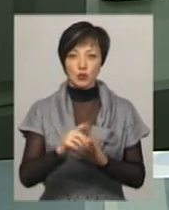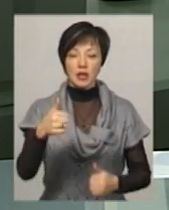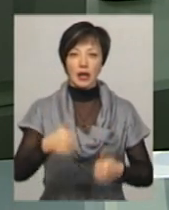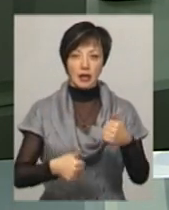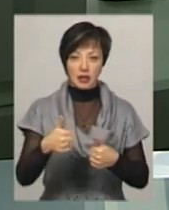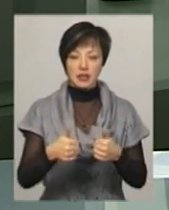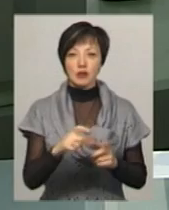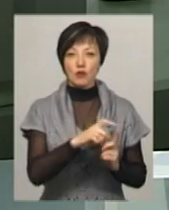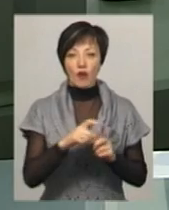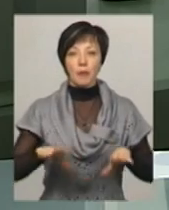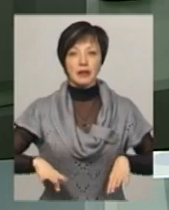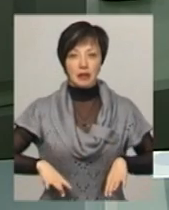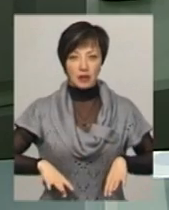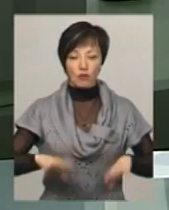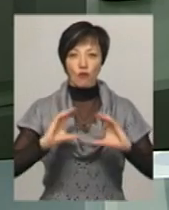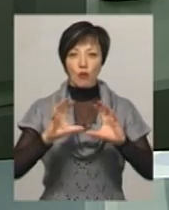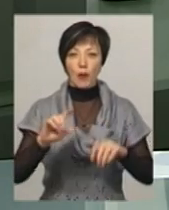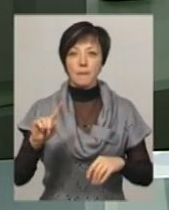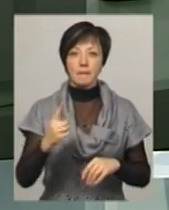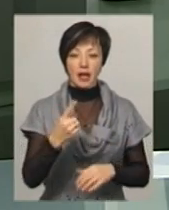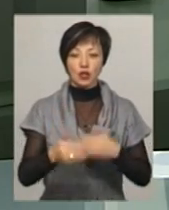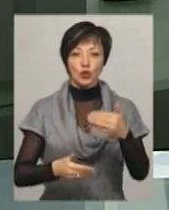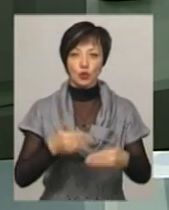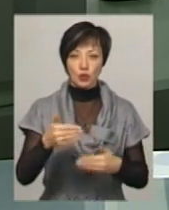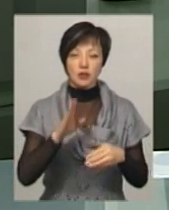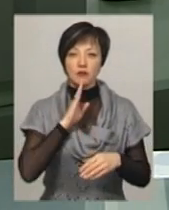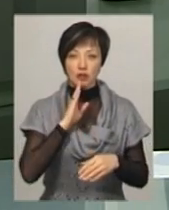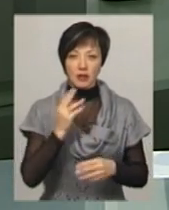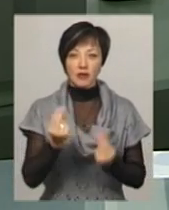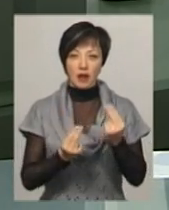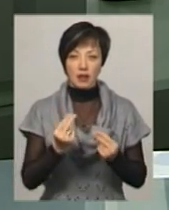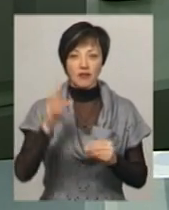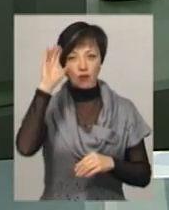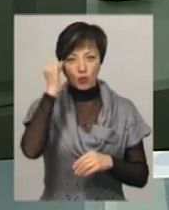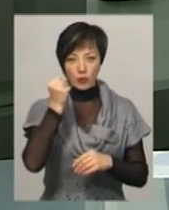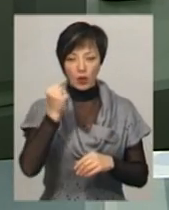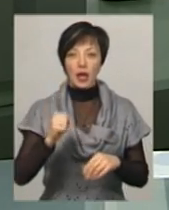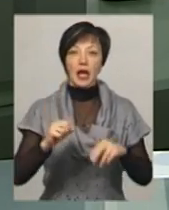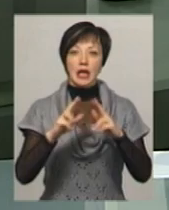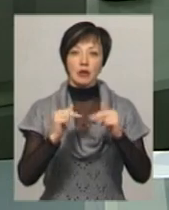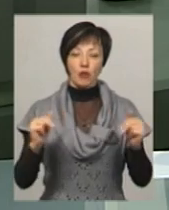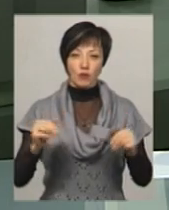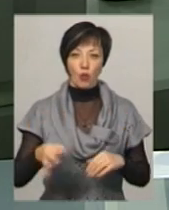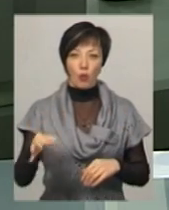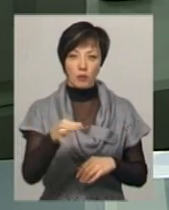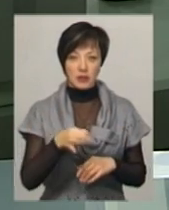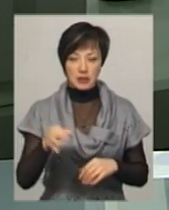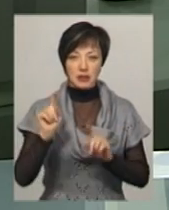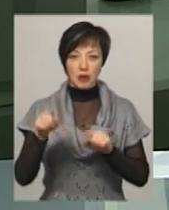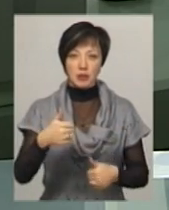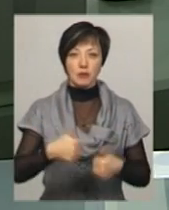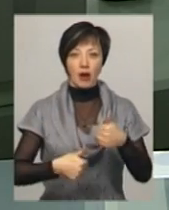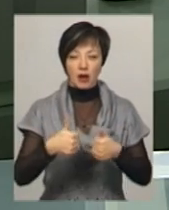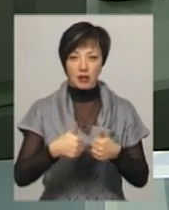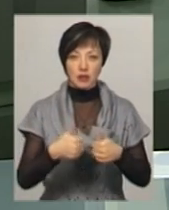ігри. За словами тренера з волейболу, перший тур волейболістки відіграли в Кривому Розі Дніпропетровської області. Там